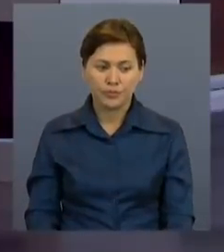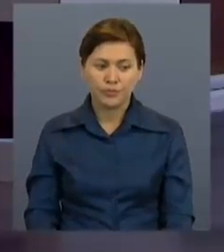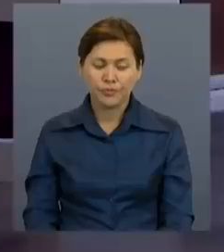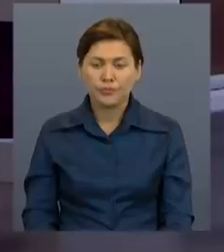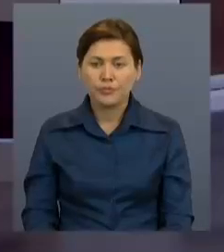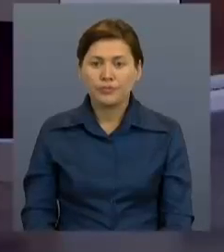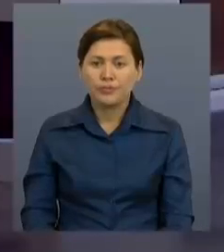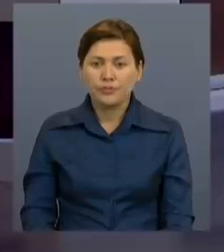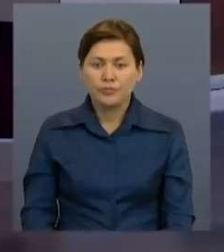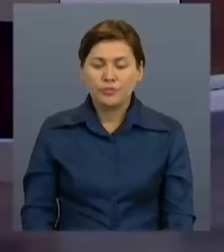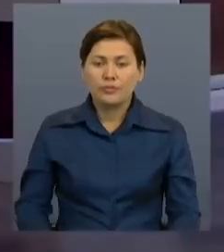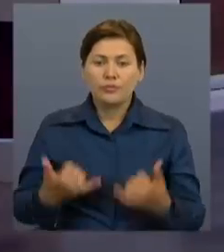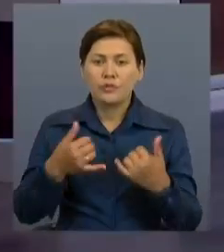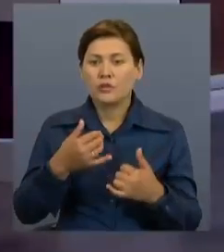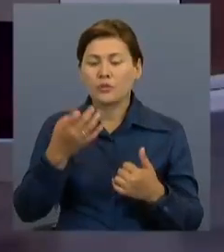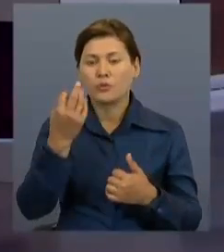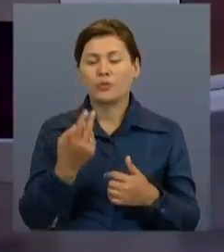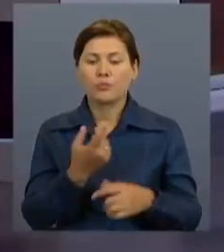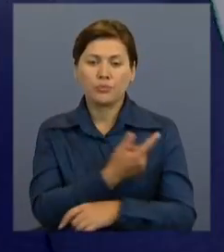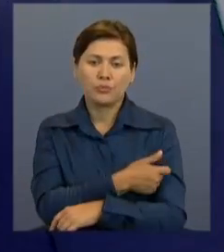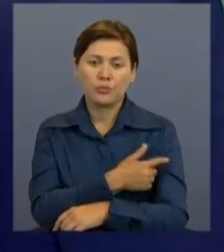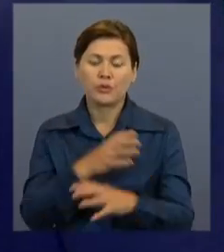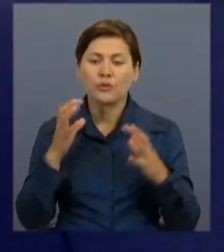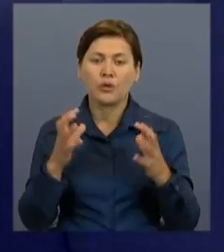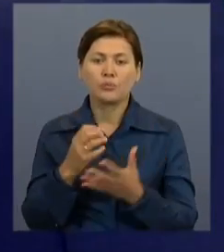Бүгінгі таңда әлеуметтік медициналық сақтандыру